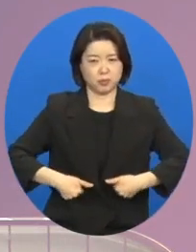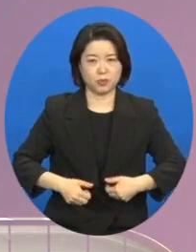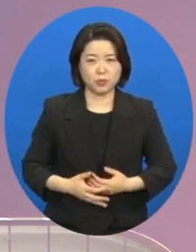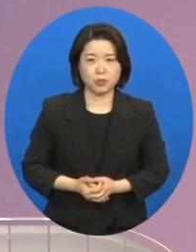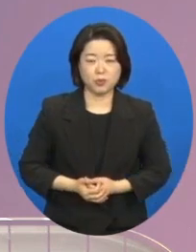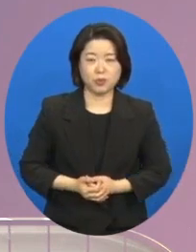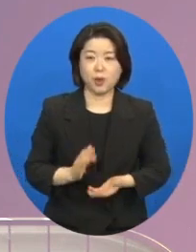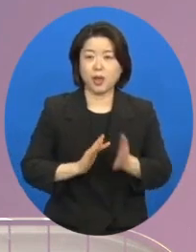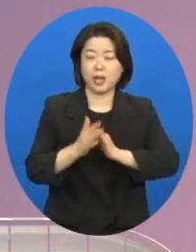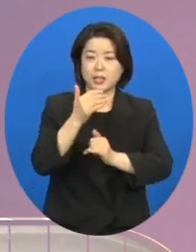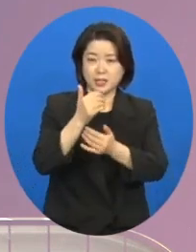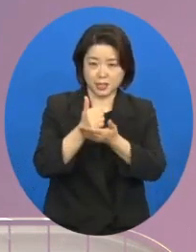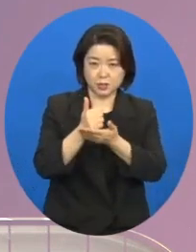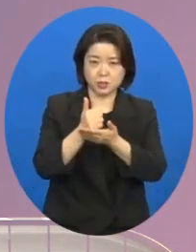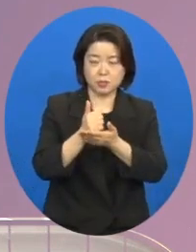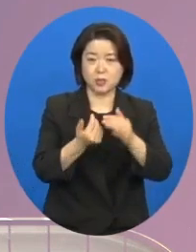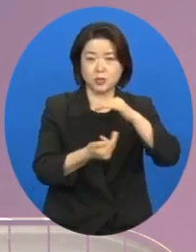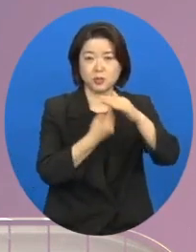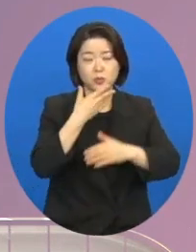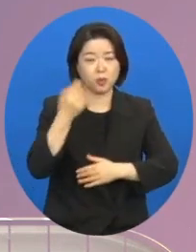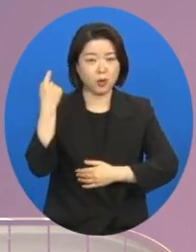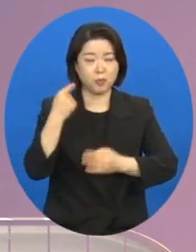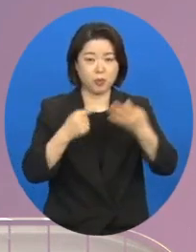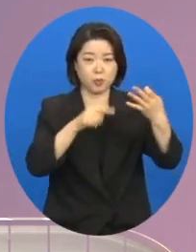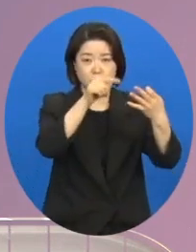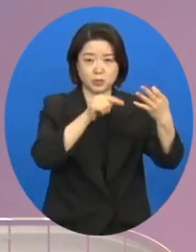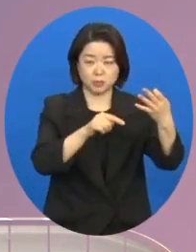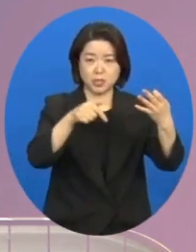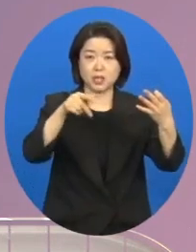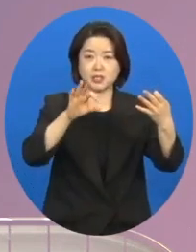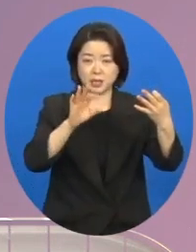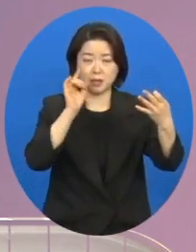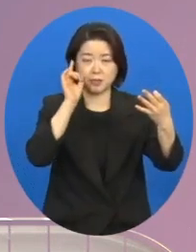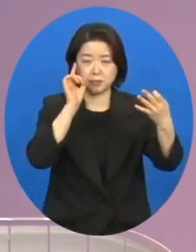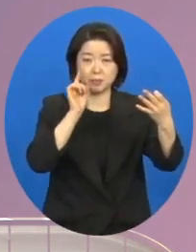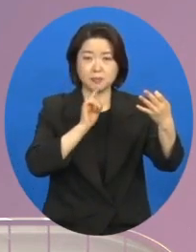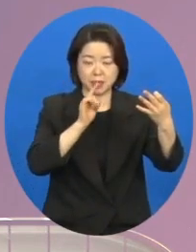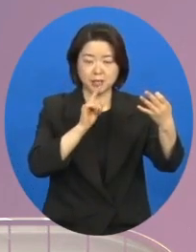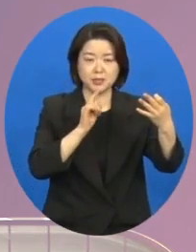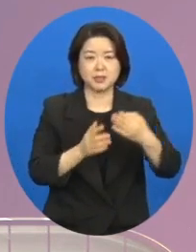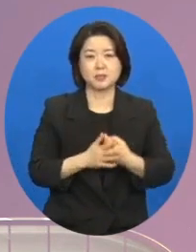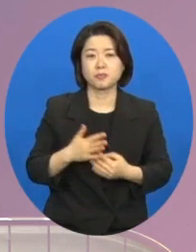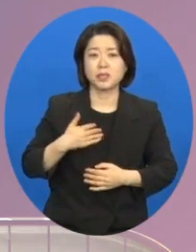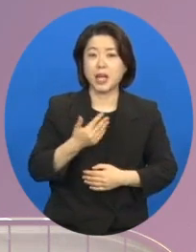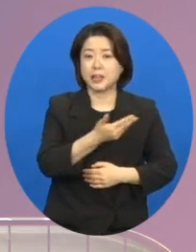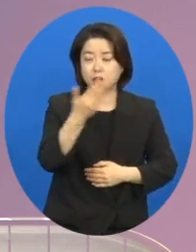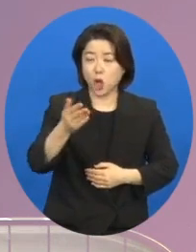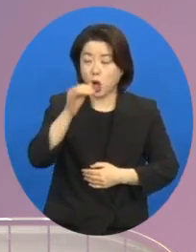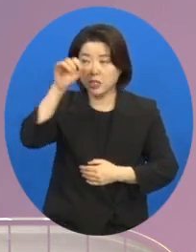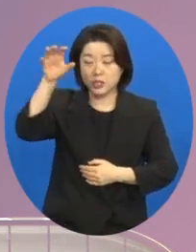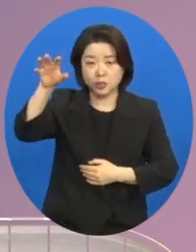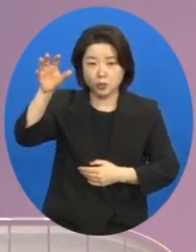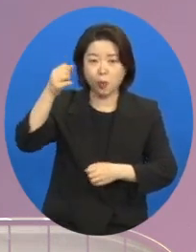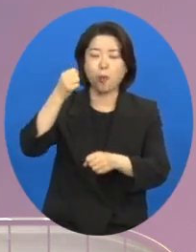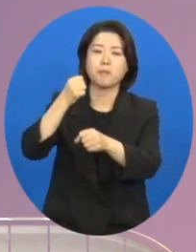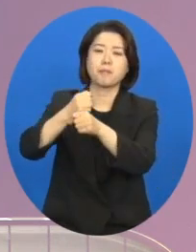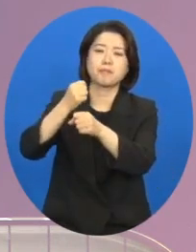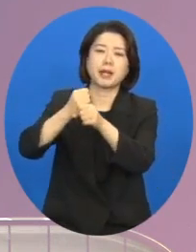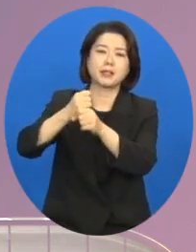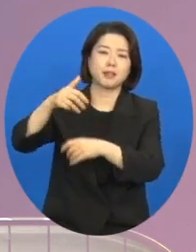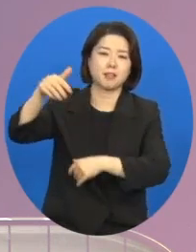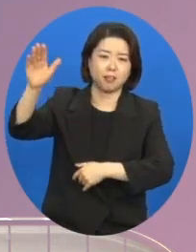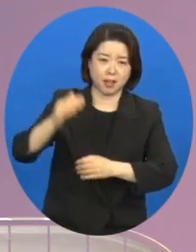예수님께서 요한복음 14장에 이런 말씀을 하셨어요. 나는 너희가 있을 곳을 마련하러 간다. 내가